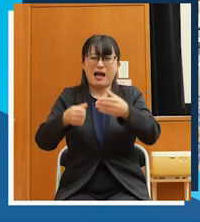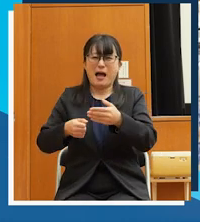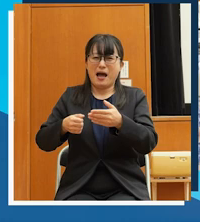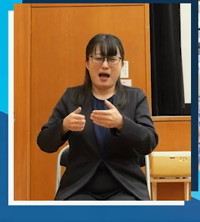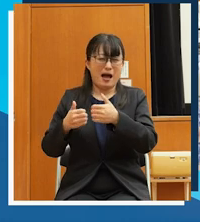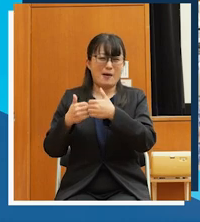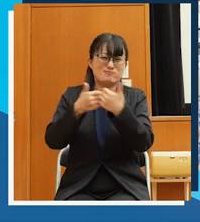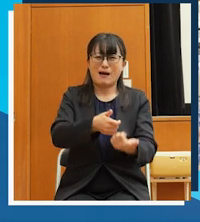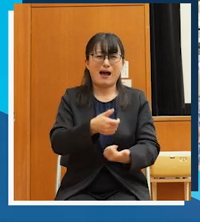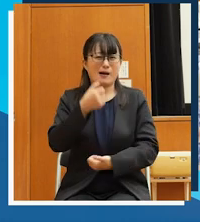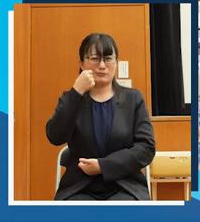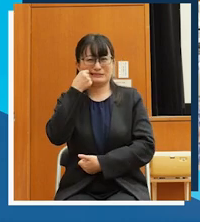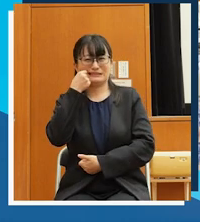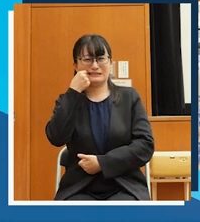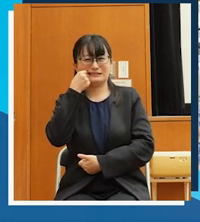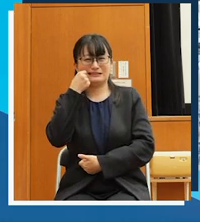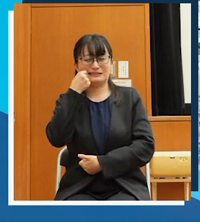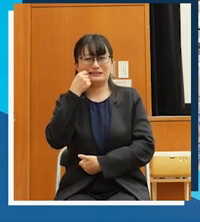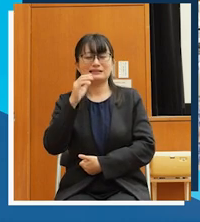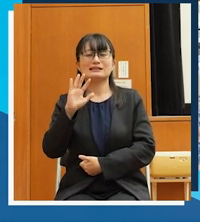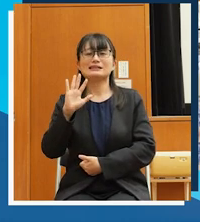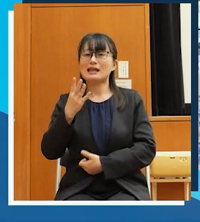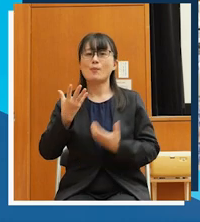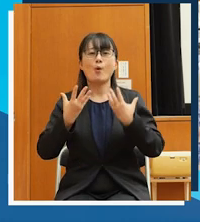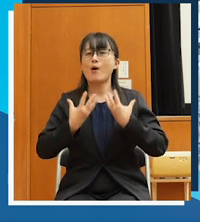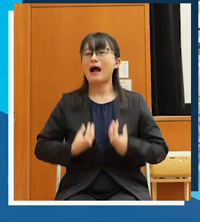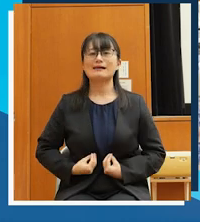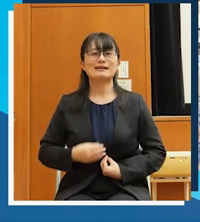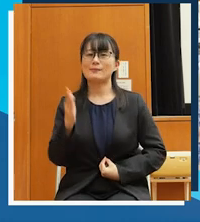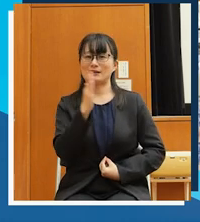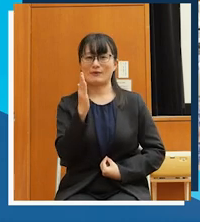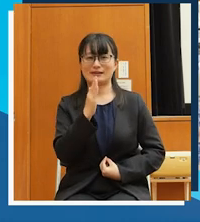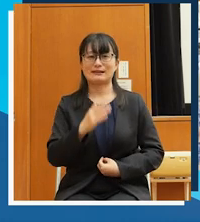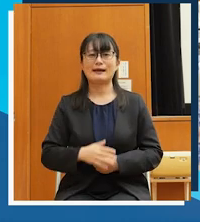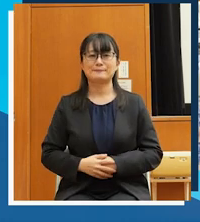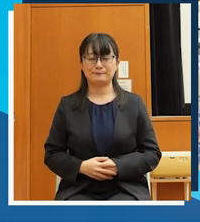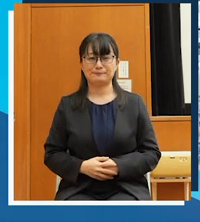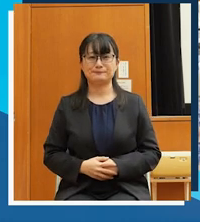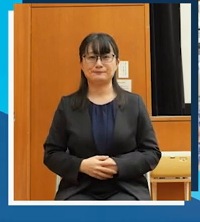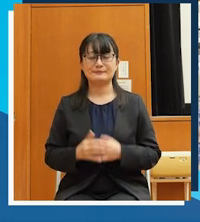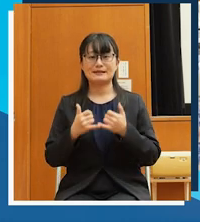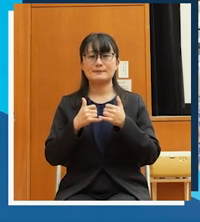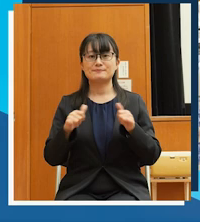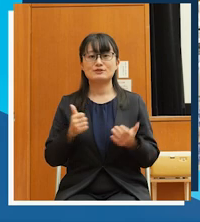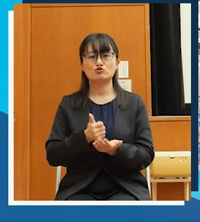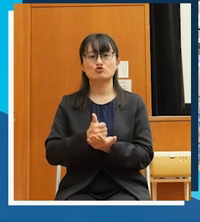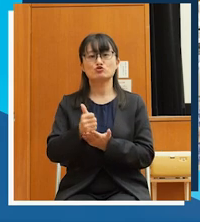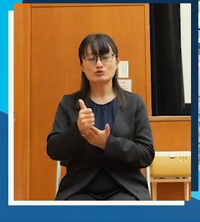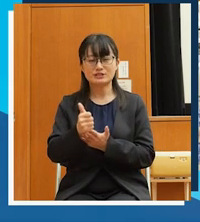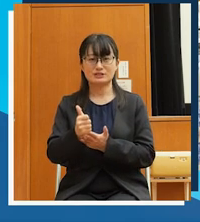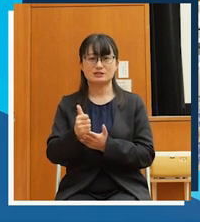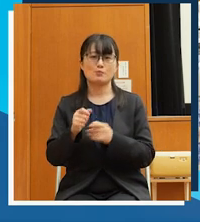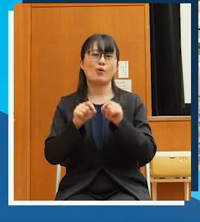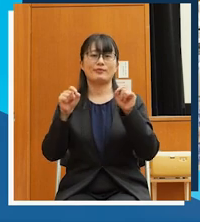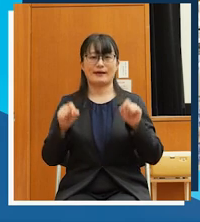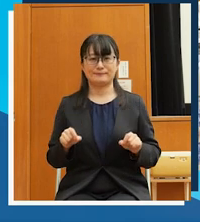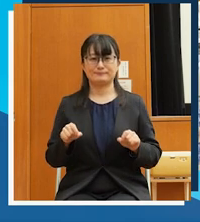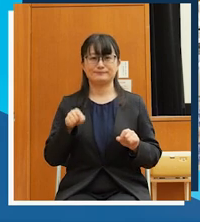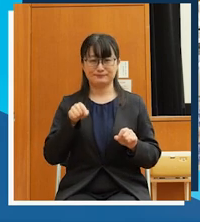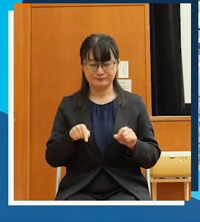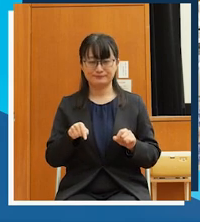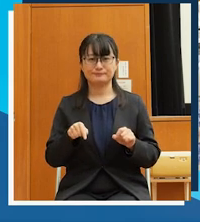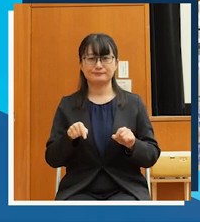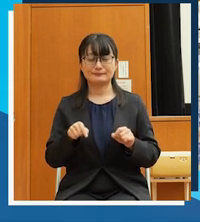ただ諦めてはいけないこれ民主主義がかかった問題なんです日本の民主